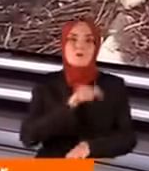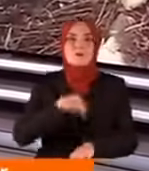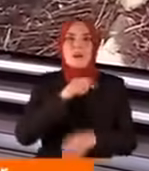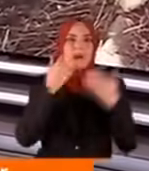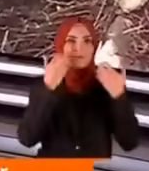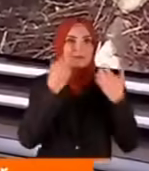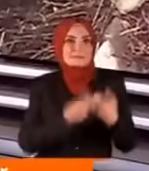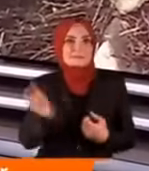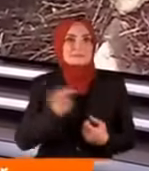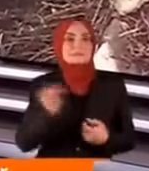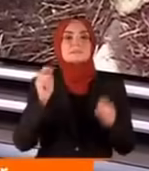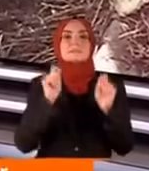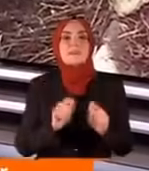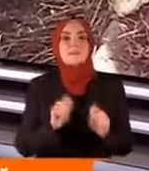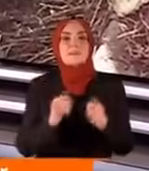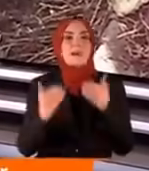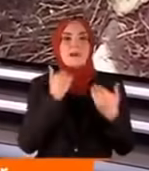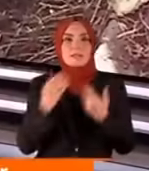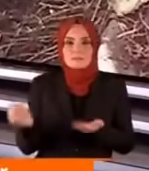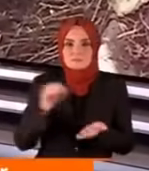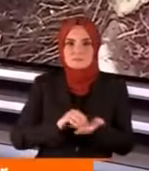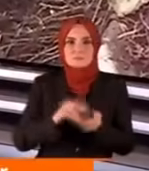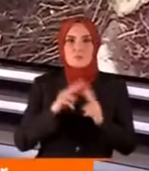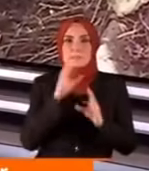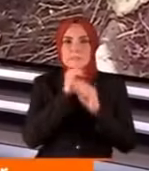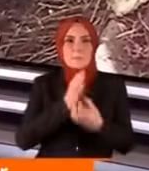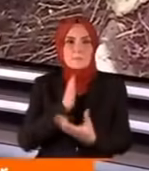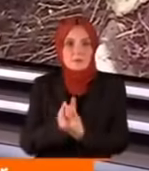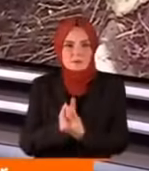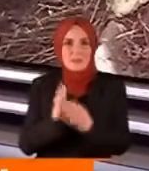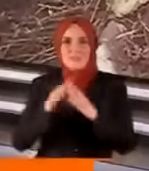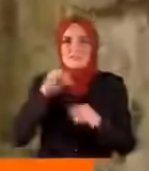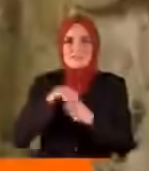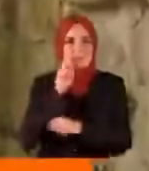baskın düzenledi ve evdeki manzara yine içler acısıydı.